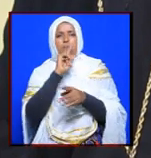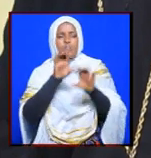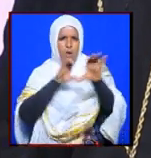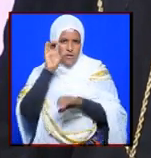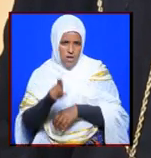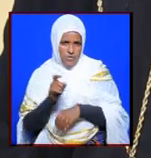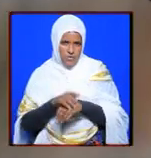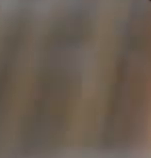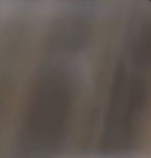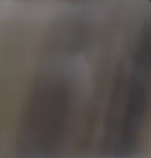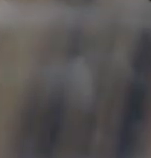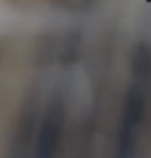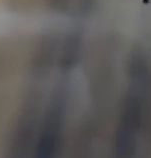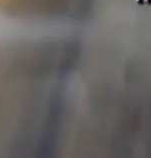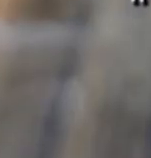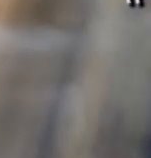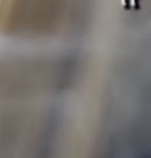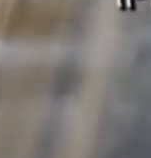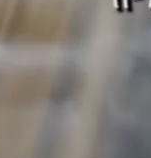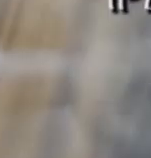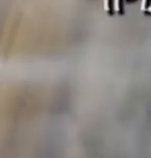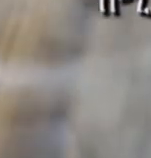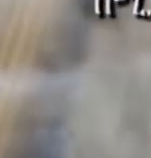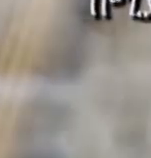ምን ማድረግ አለበት?